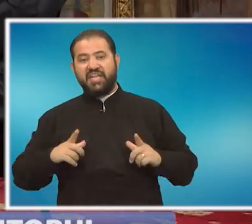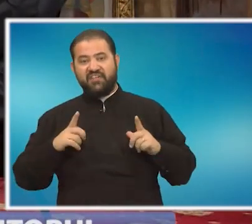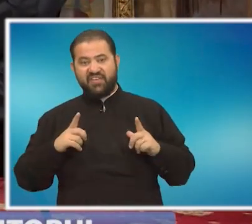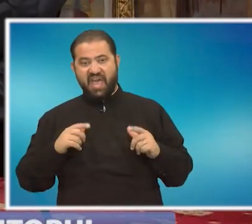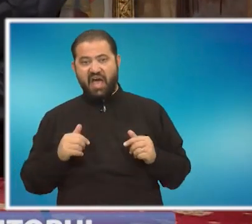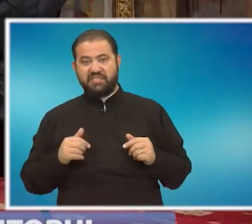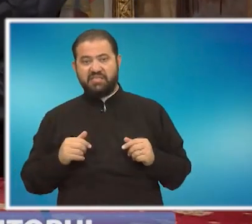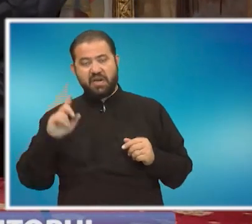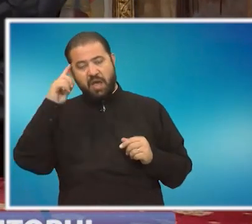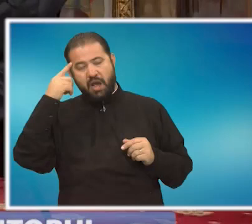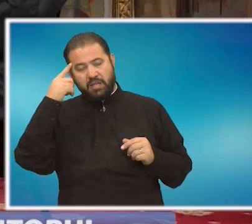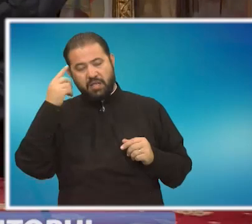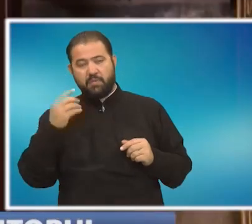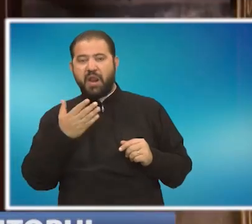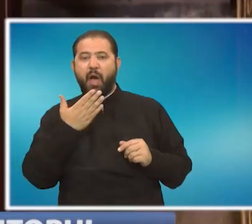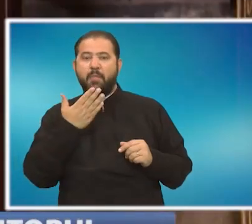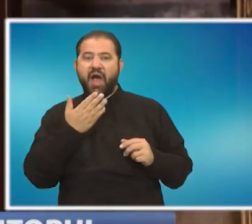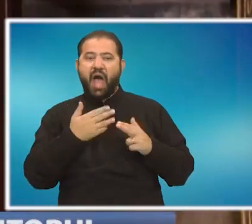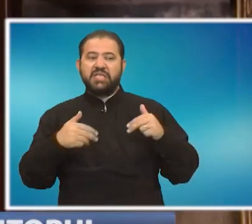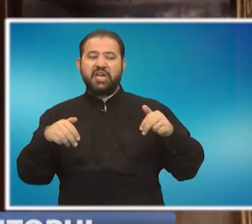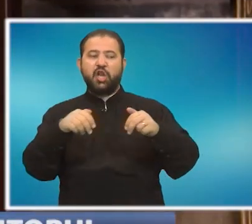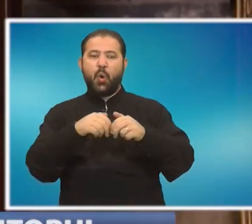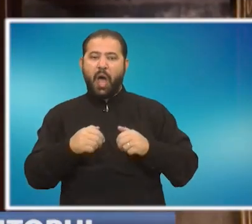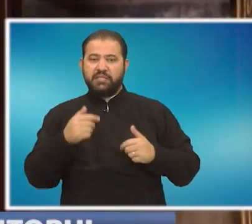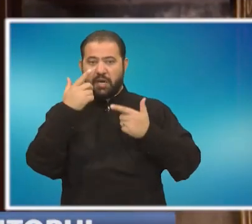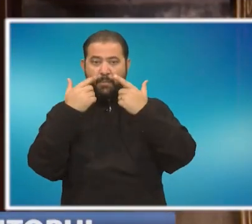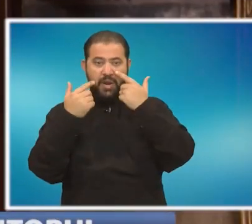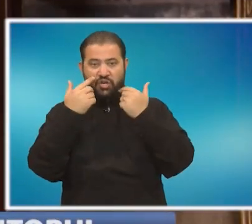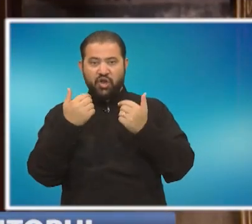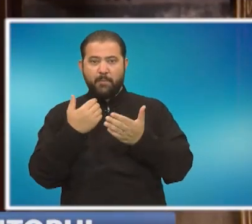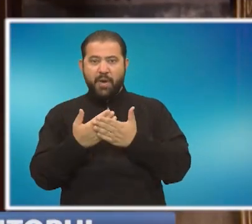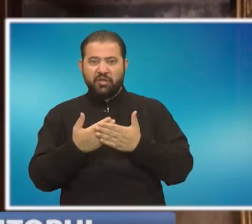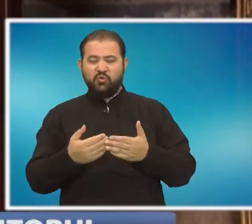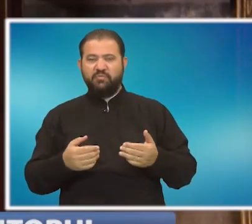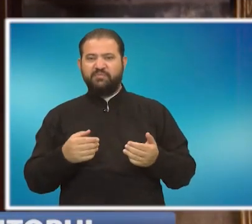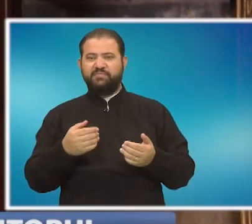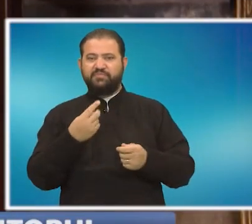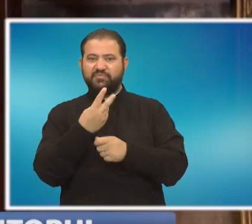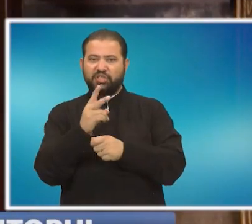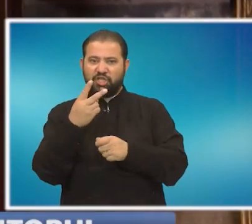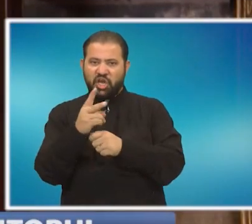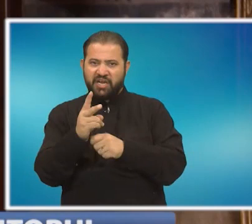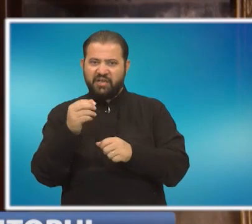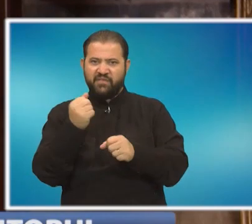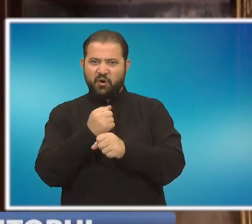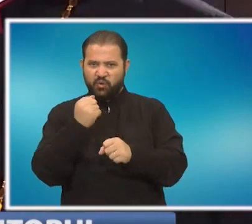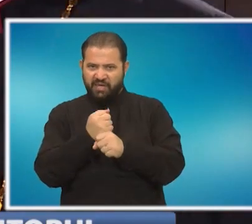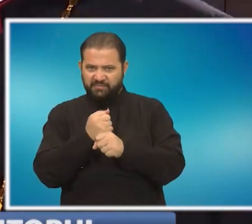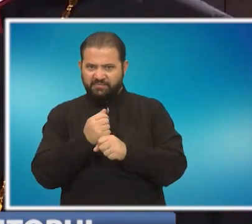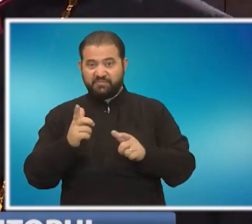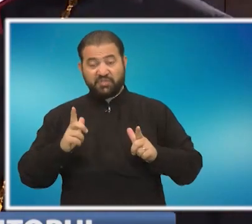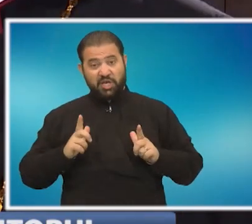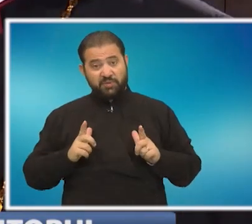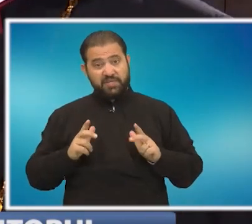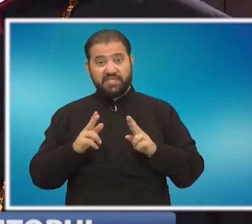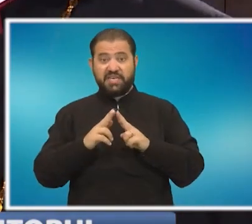stare de cercetare de sine și de adunare a gândurilor în sine, pentru a vedea